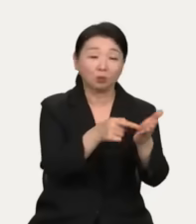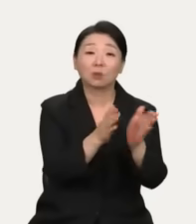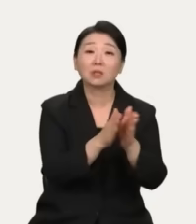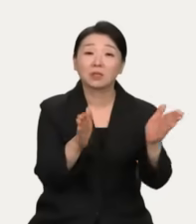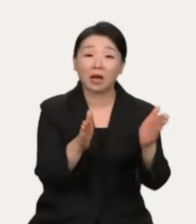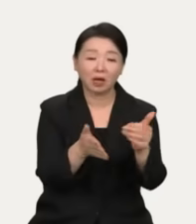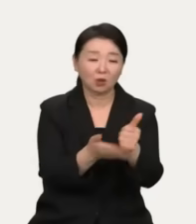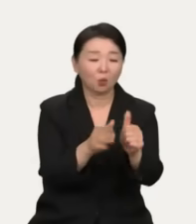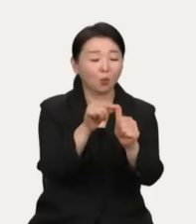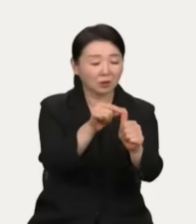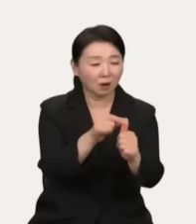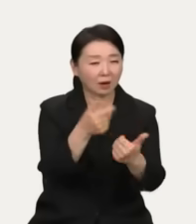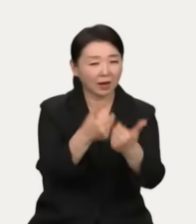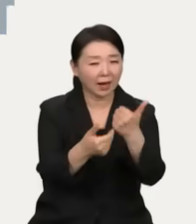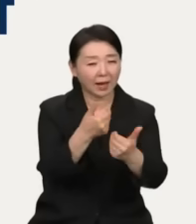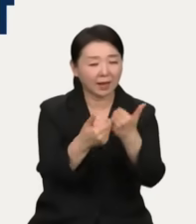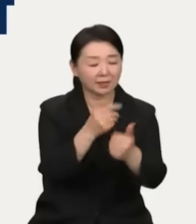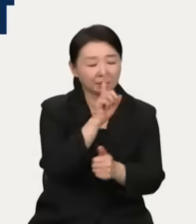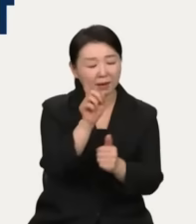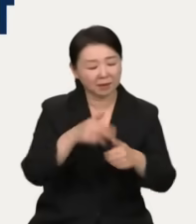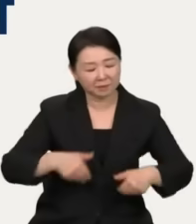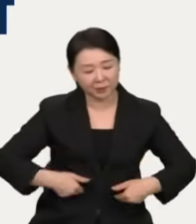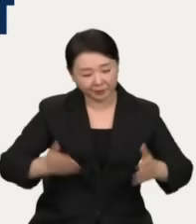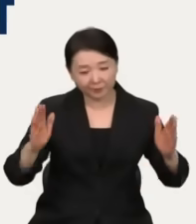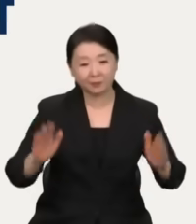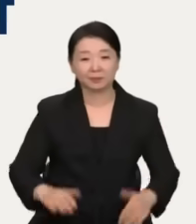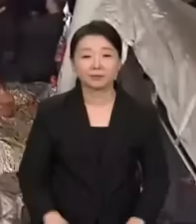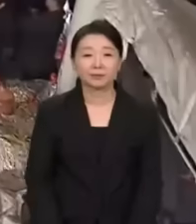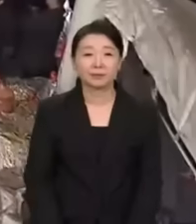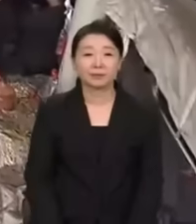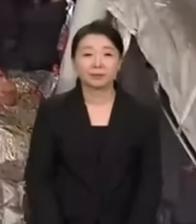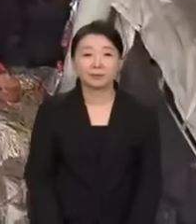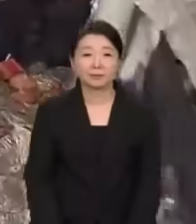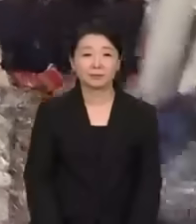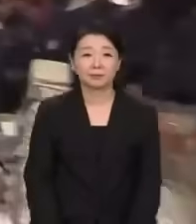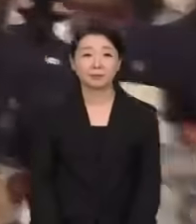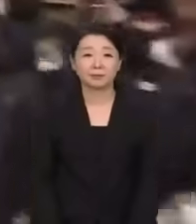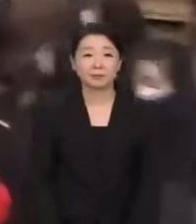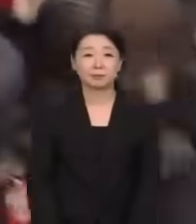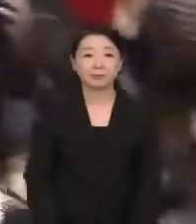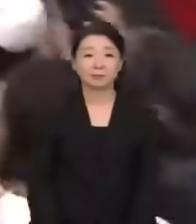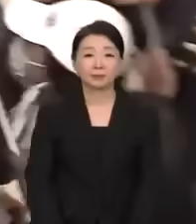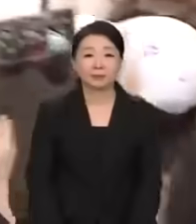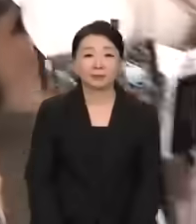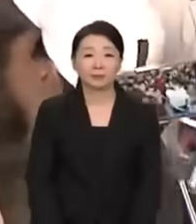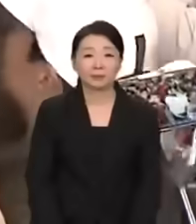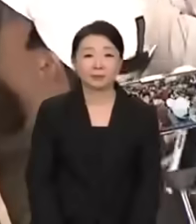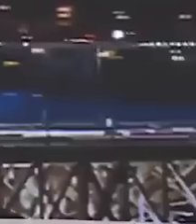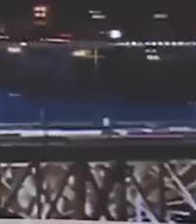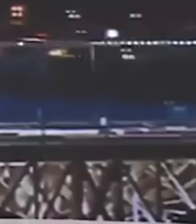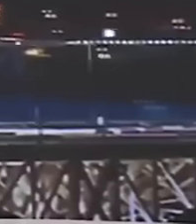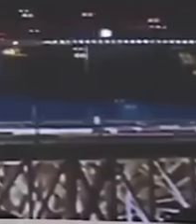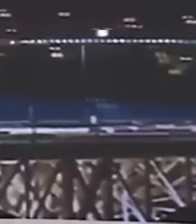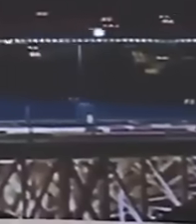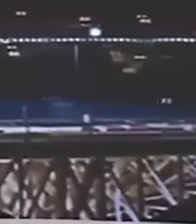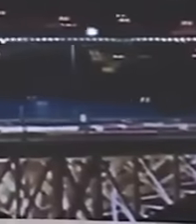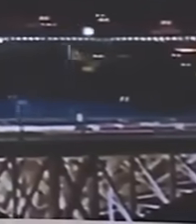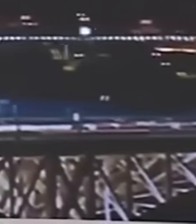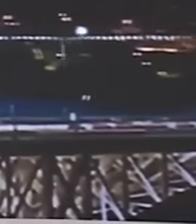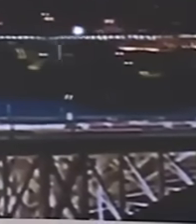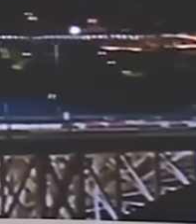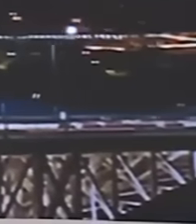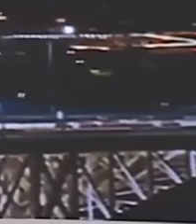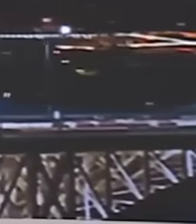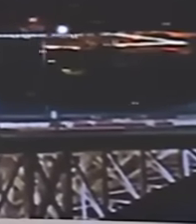공천으로 인한 갈등을 언급할 단계는 지났다고 말했습니다. JTBC 김태영입니다. 안녕하세요.